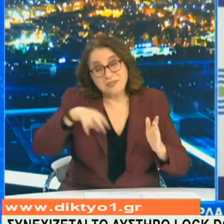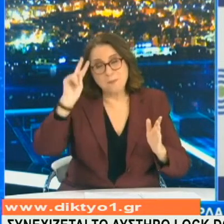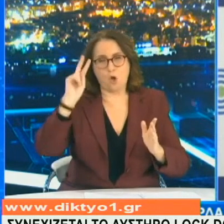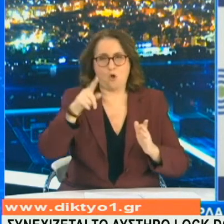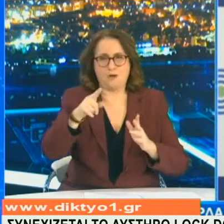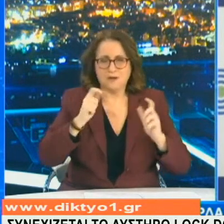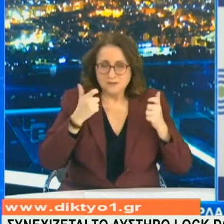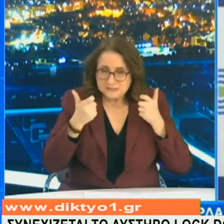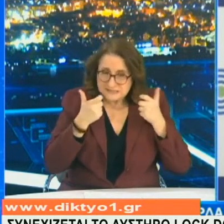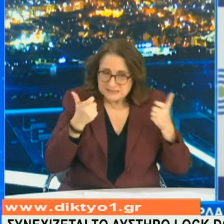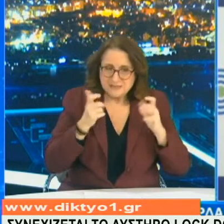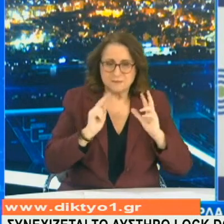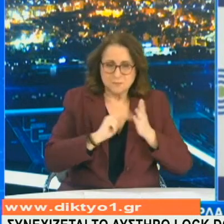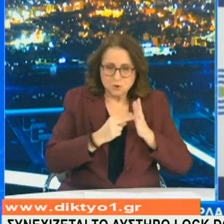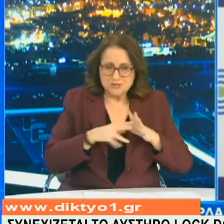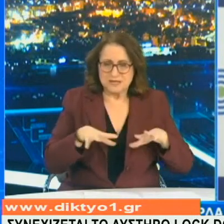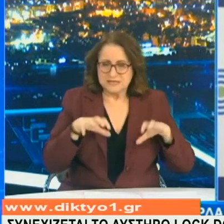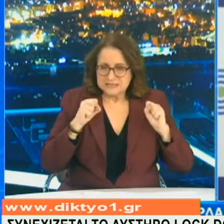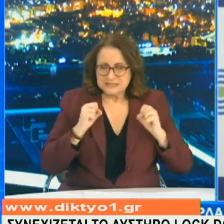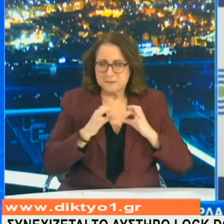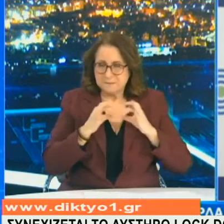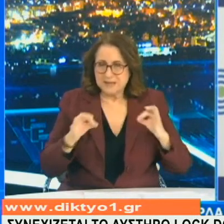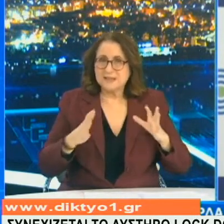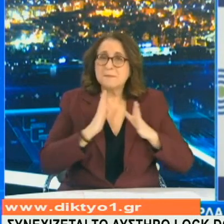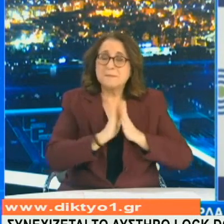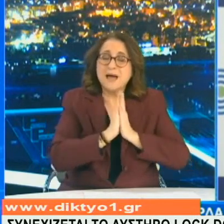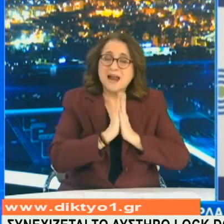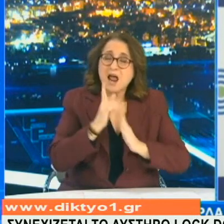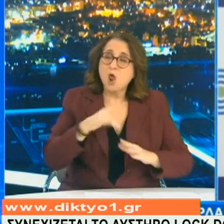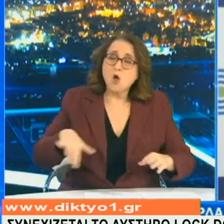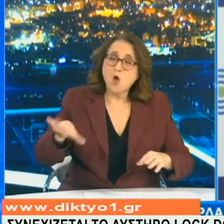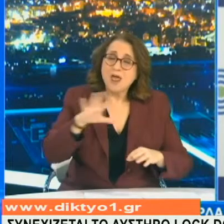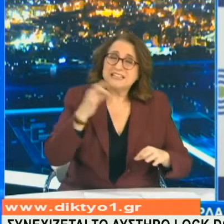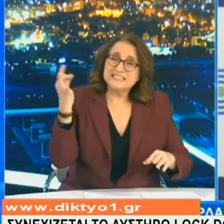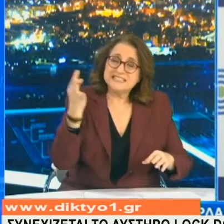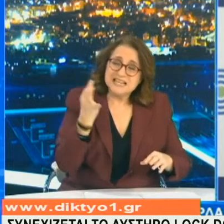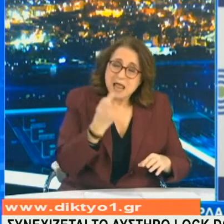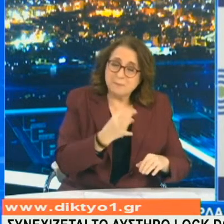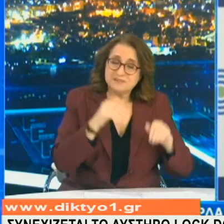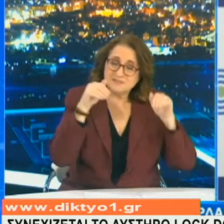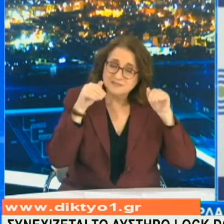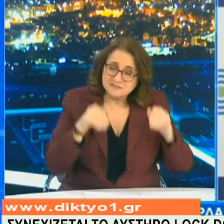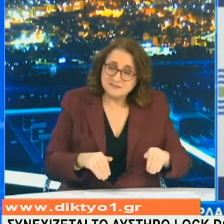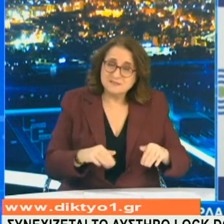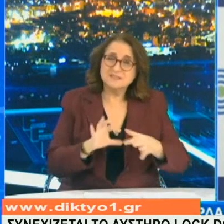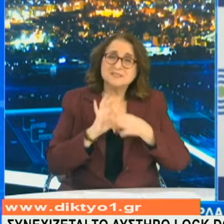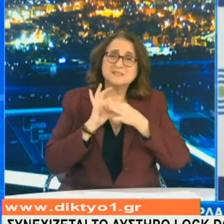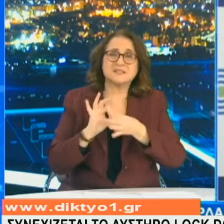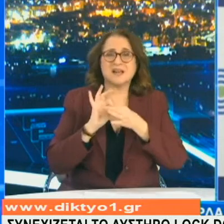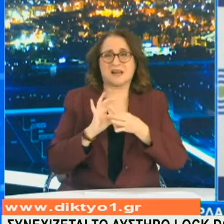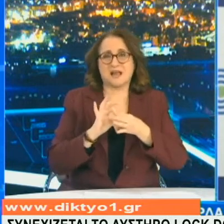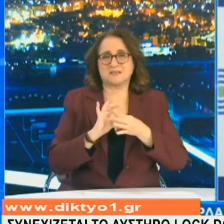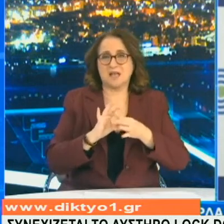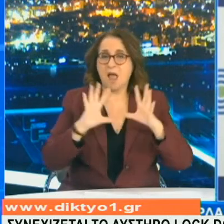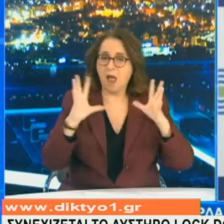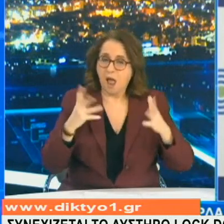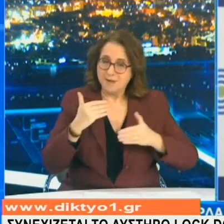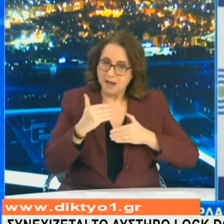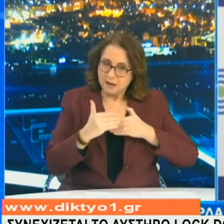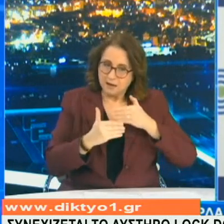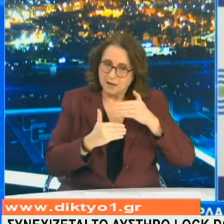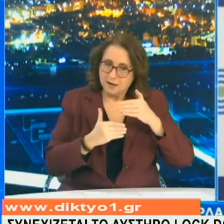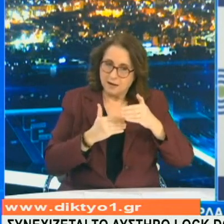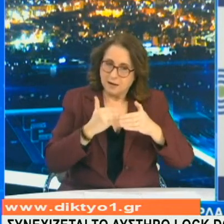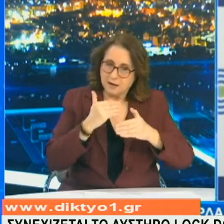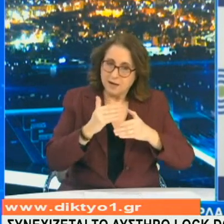συνέπεια, τη συνεργασία όλων μας, για να επιστρέψουμε με σίγουρα βήματα σε μια πιο περιορισμένη αυτή τη στιγμή κανονικότητα, μέχρι ότου